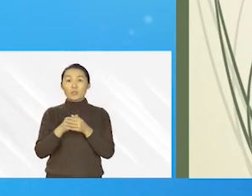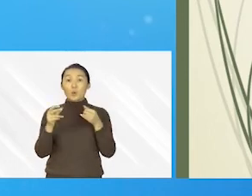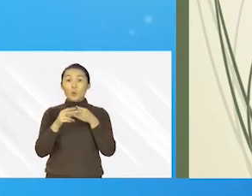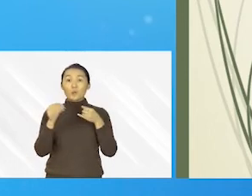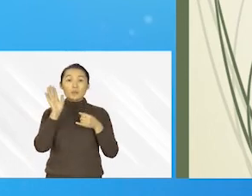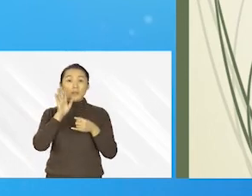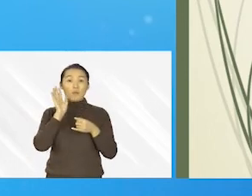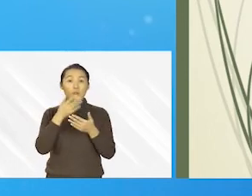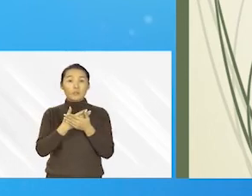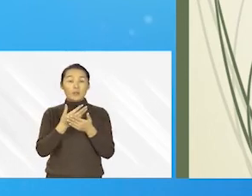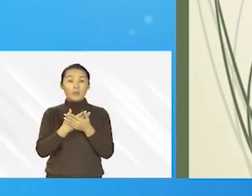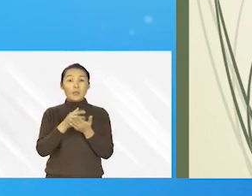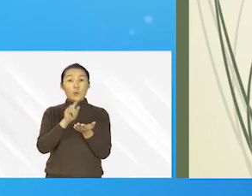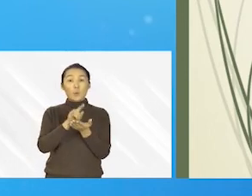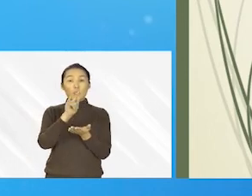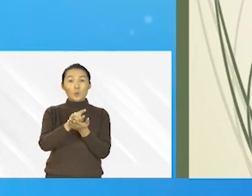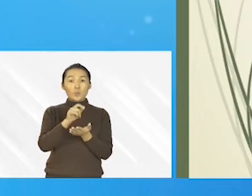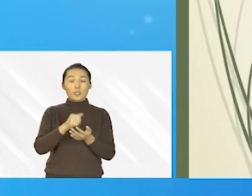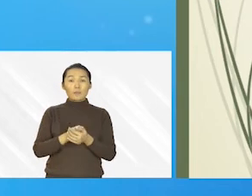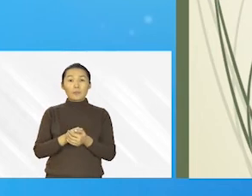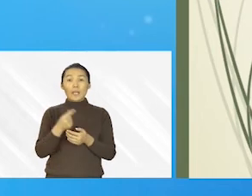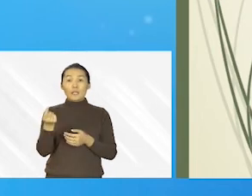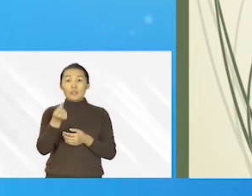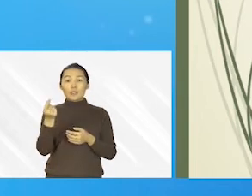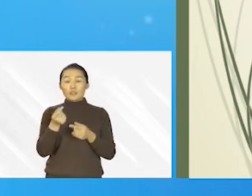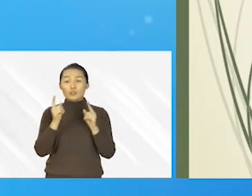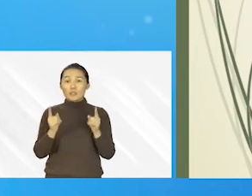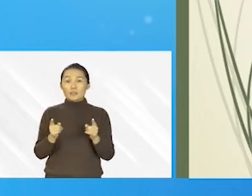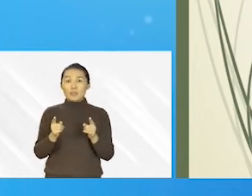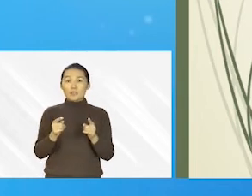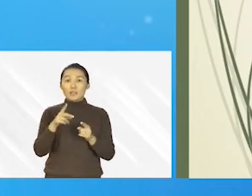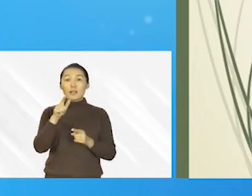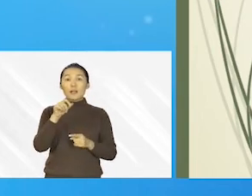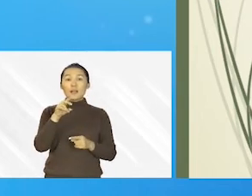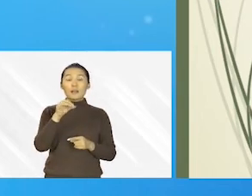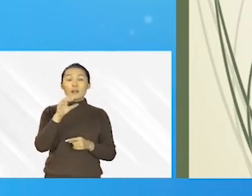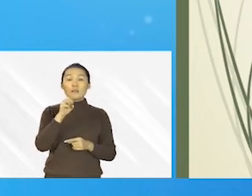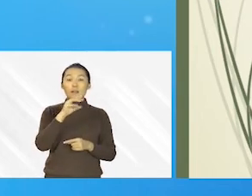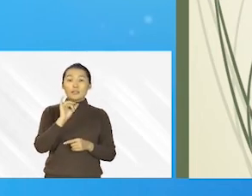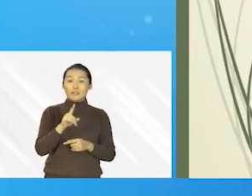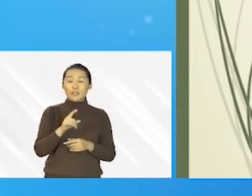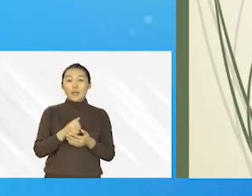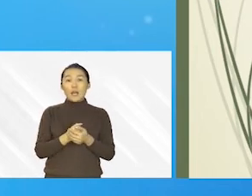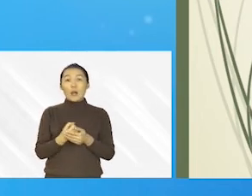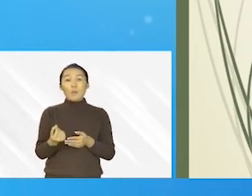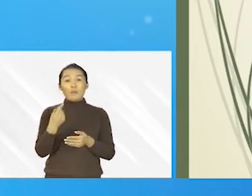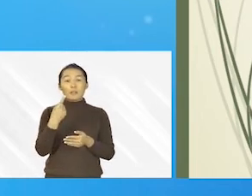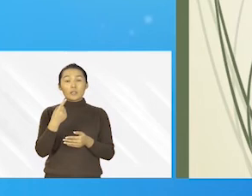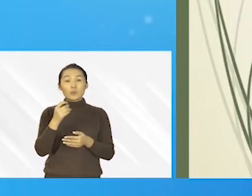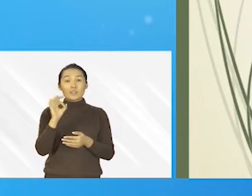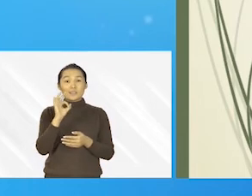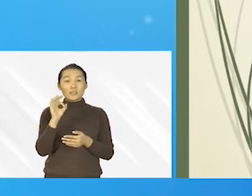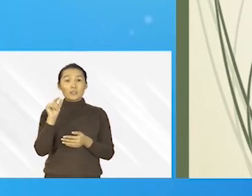земноводных, например, у лягушки. Личиночная стадия – головастик. По выходу из икринки он